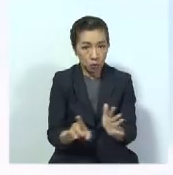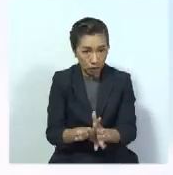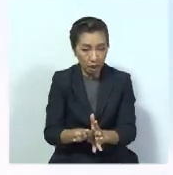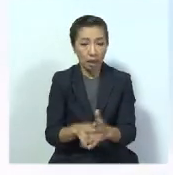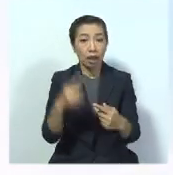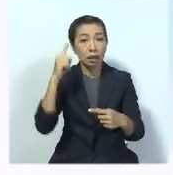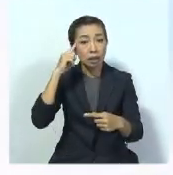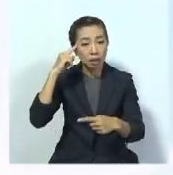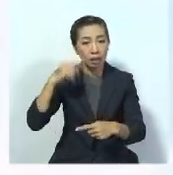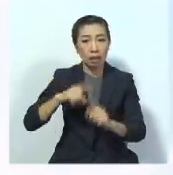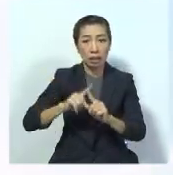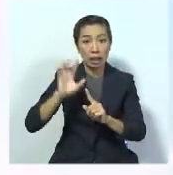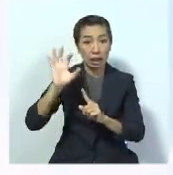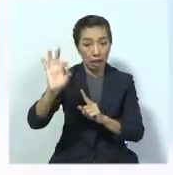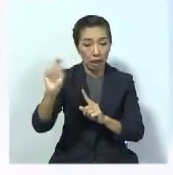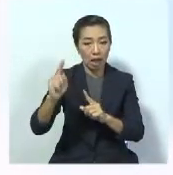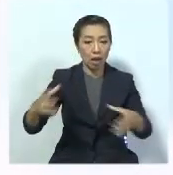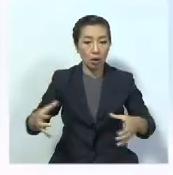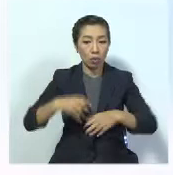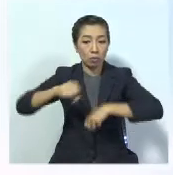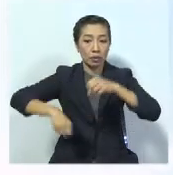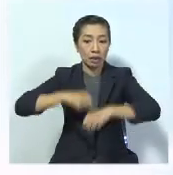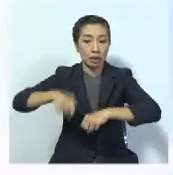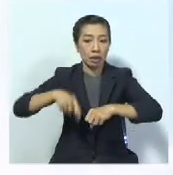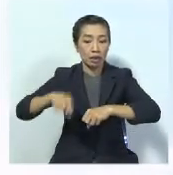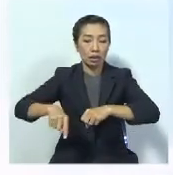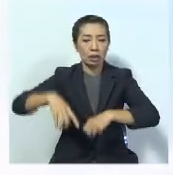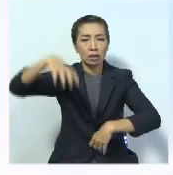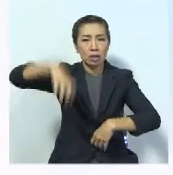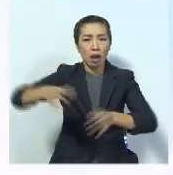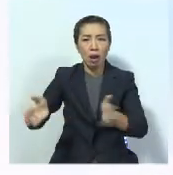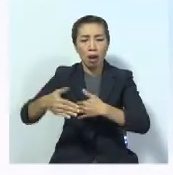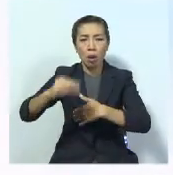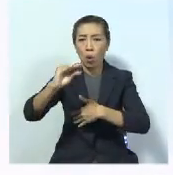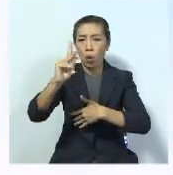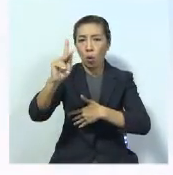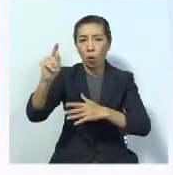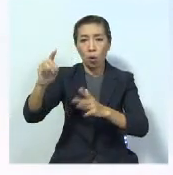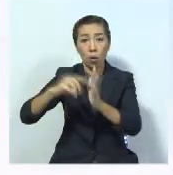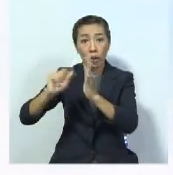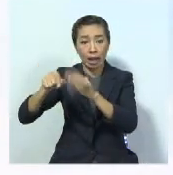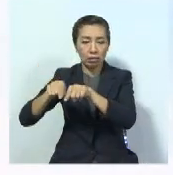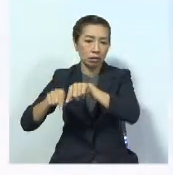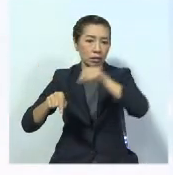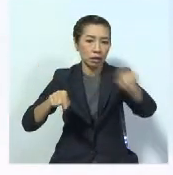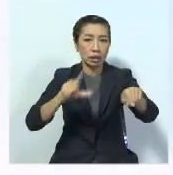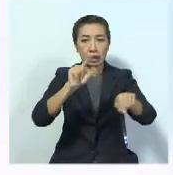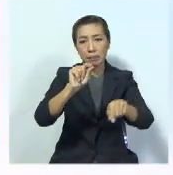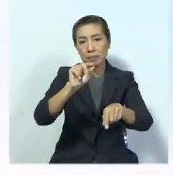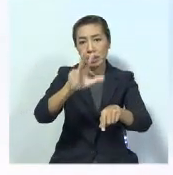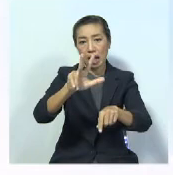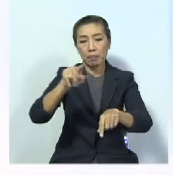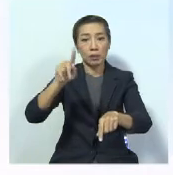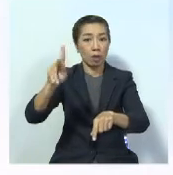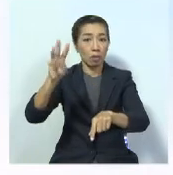ท้ายค่ะเส้นทางที่9ขบวนปั่นจักรยานโกดังสุภนาวาทกรุ๊ประยะทาง 23 กิโลเม